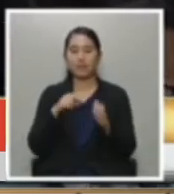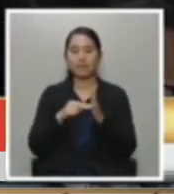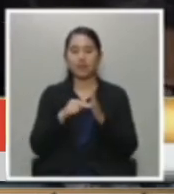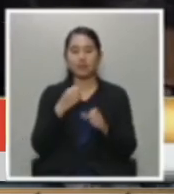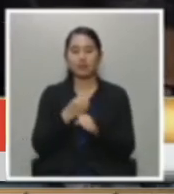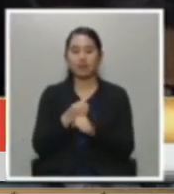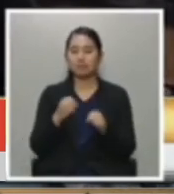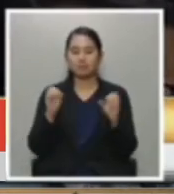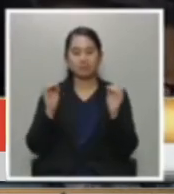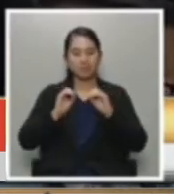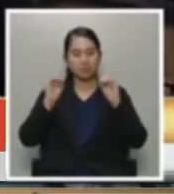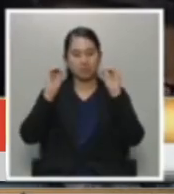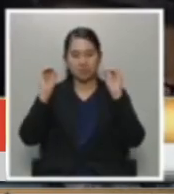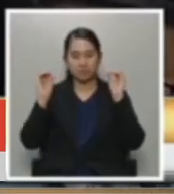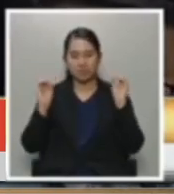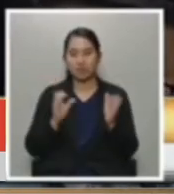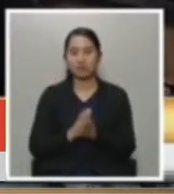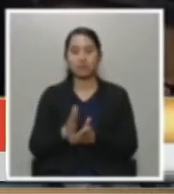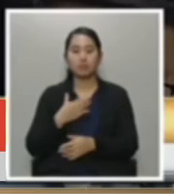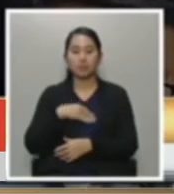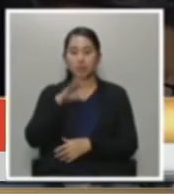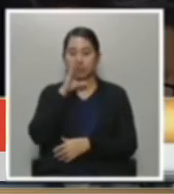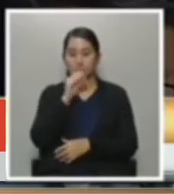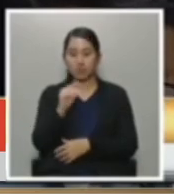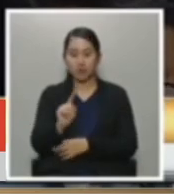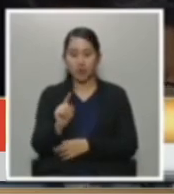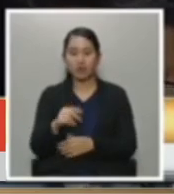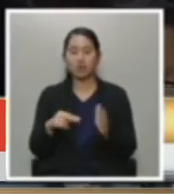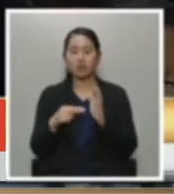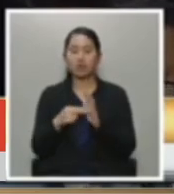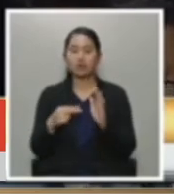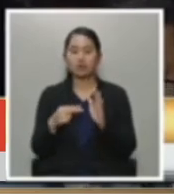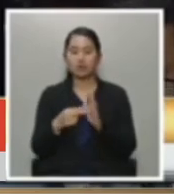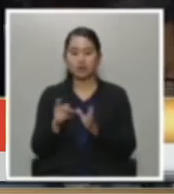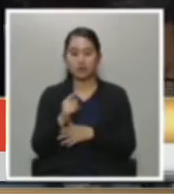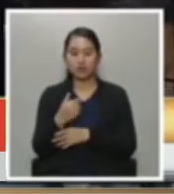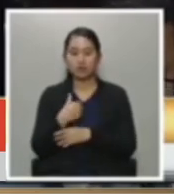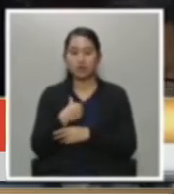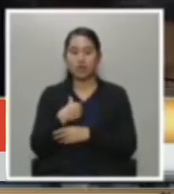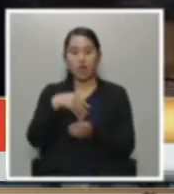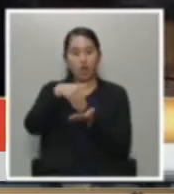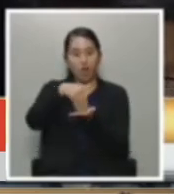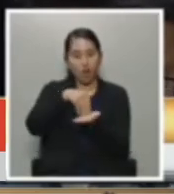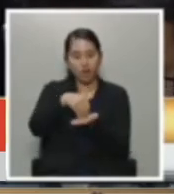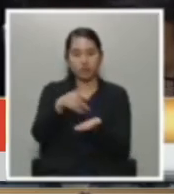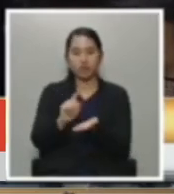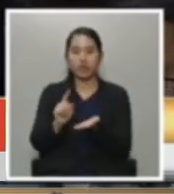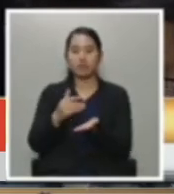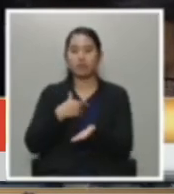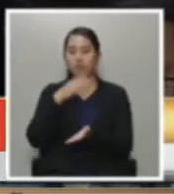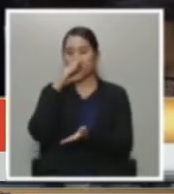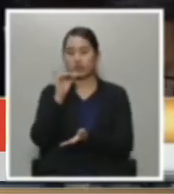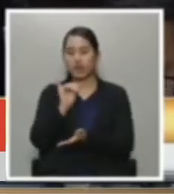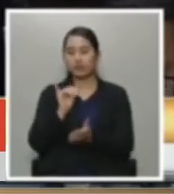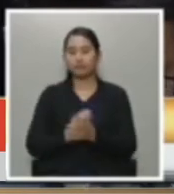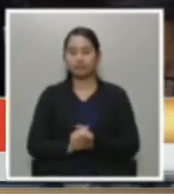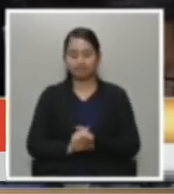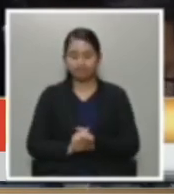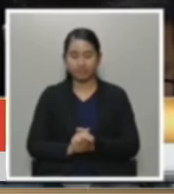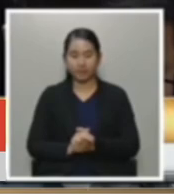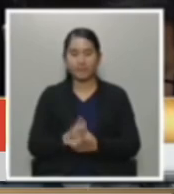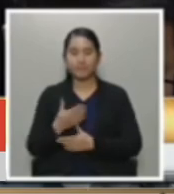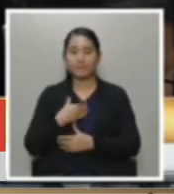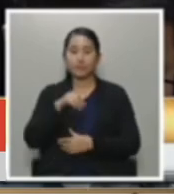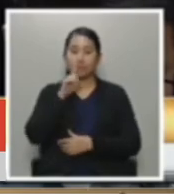านครับผมพูดในเชิงกลยุทธ์เท่านั้นเองไม่ได้พูดให้เห็นว่ามันมีจุดอ่อนตรงไหนขี้เกียจอ่านผมถามส